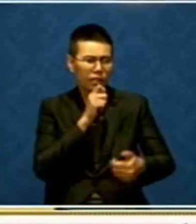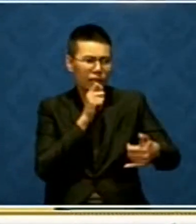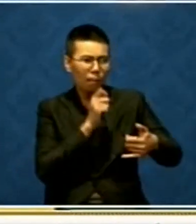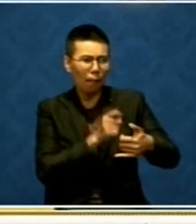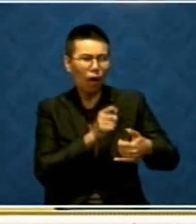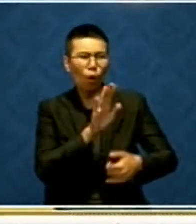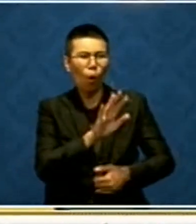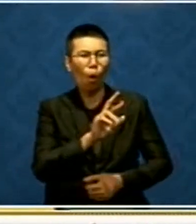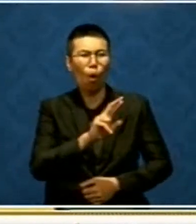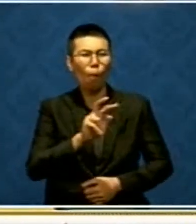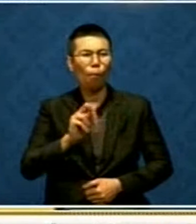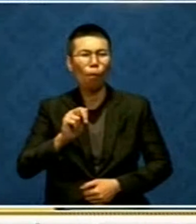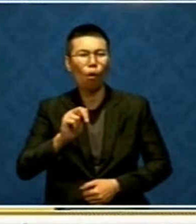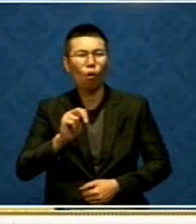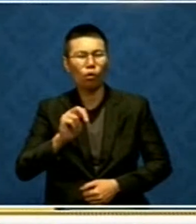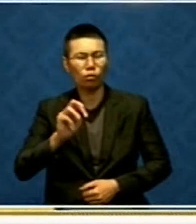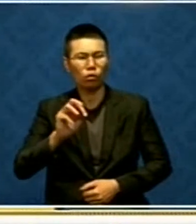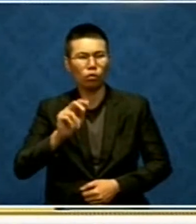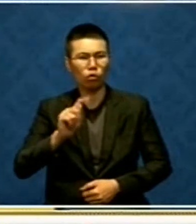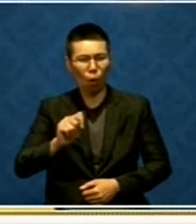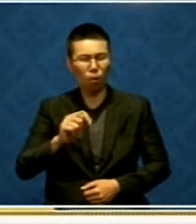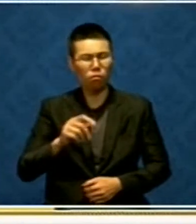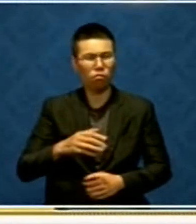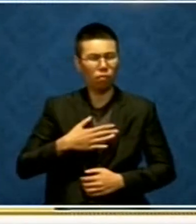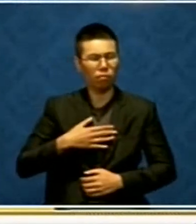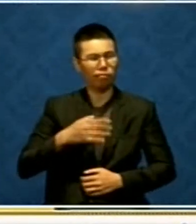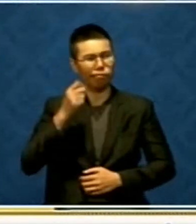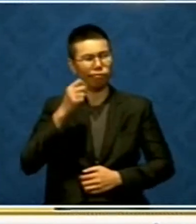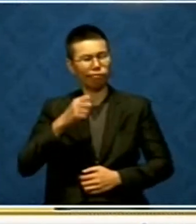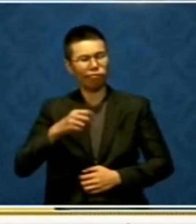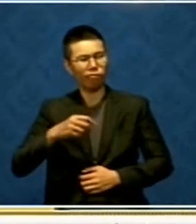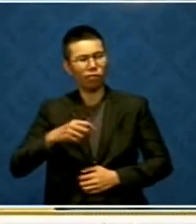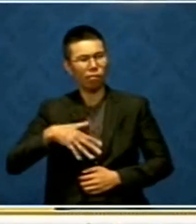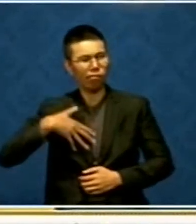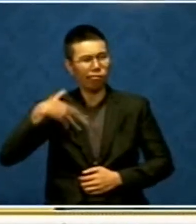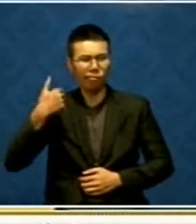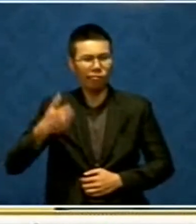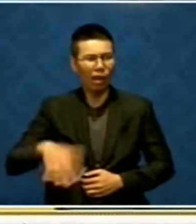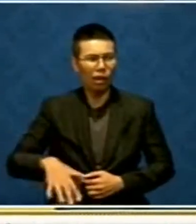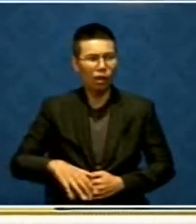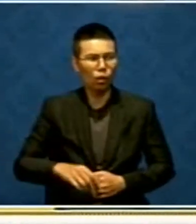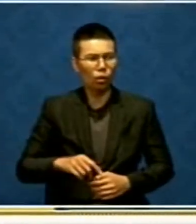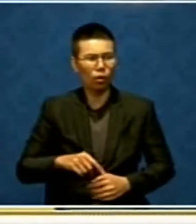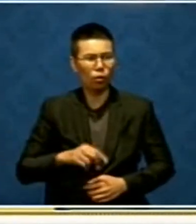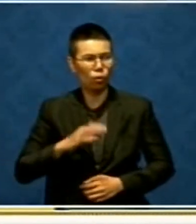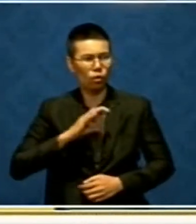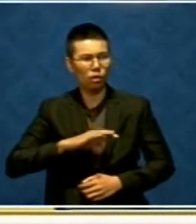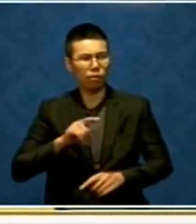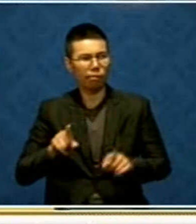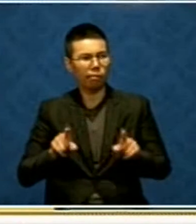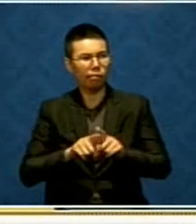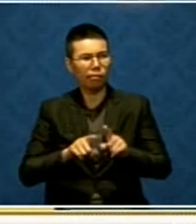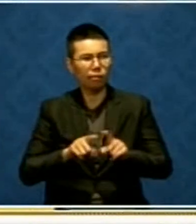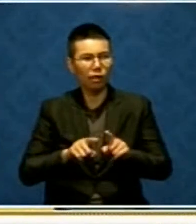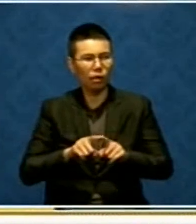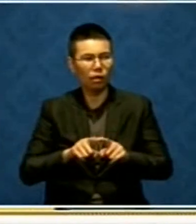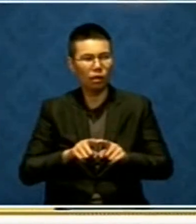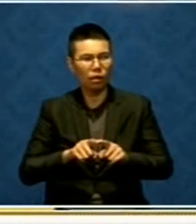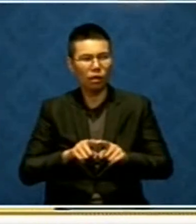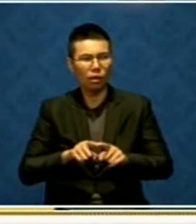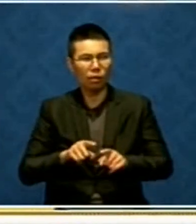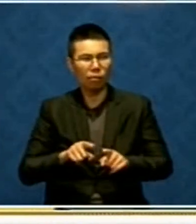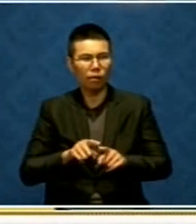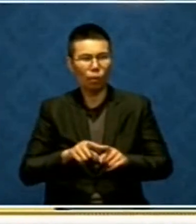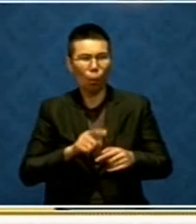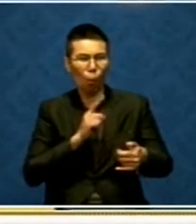ก็ไม่ค่อยสบายใจครับเพราะว่านี่ไม่ใช่ไม่ขู่ไม่รู้สึกว่าเป็นการข่มขู่เจ้าหน้าที่ในองค์กรตั